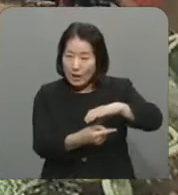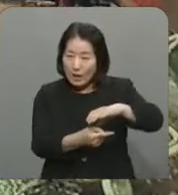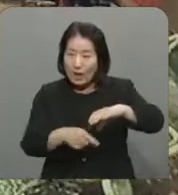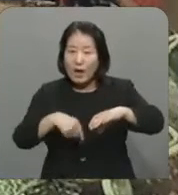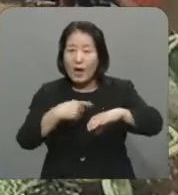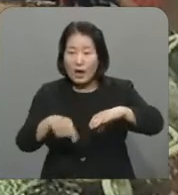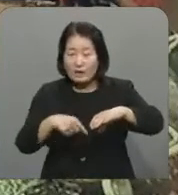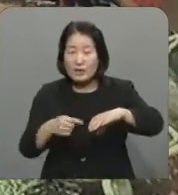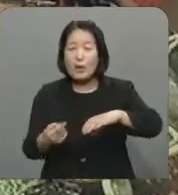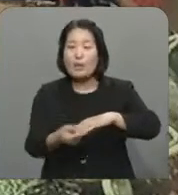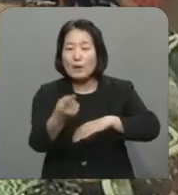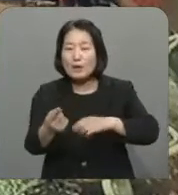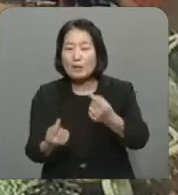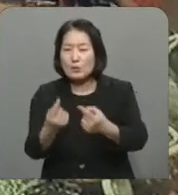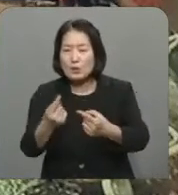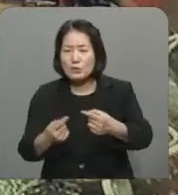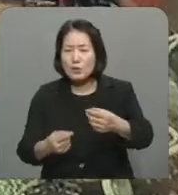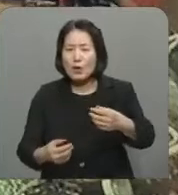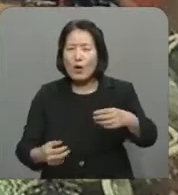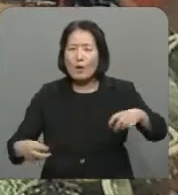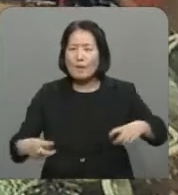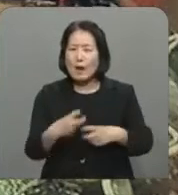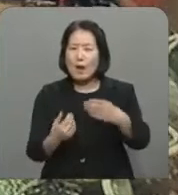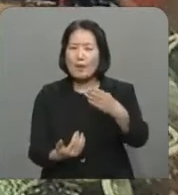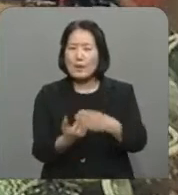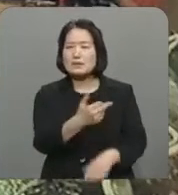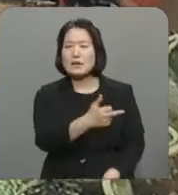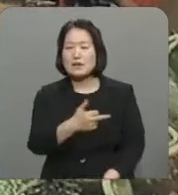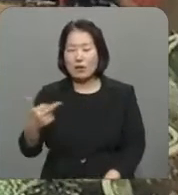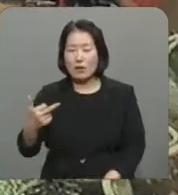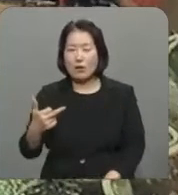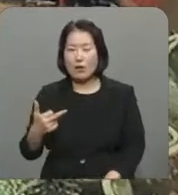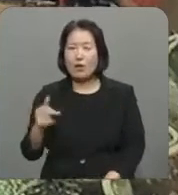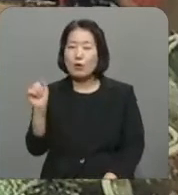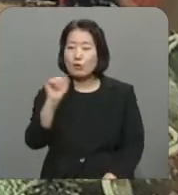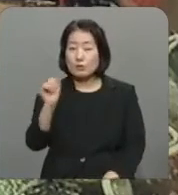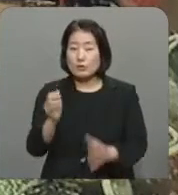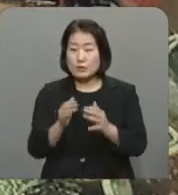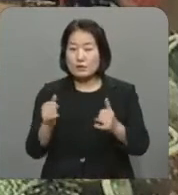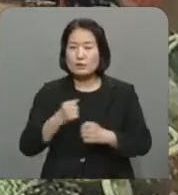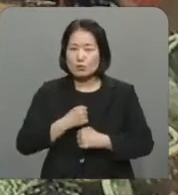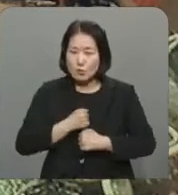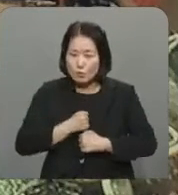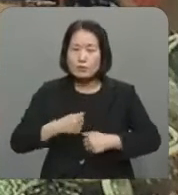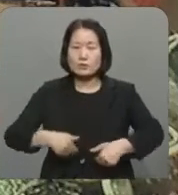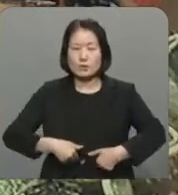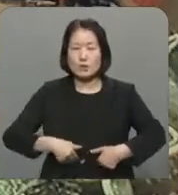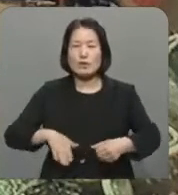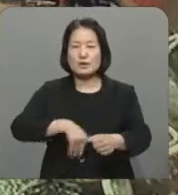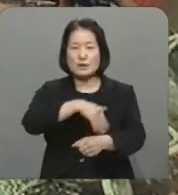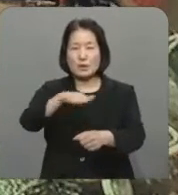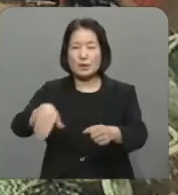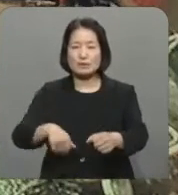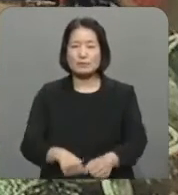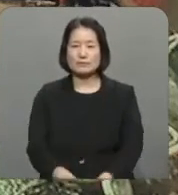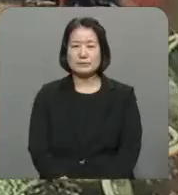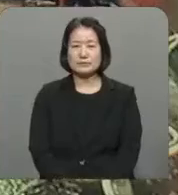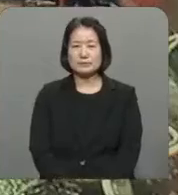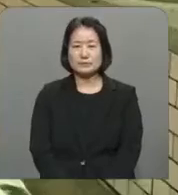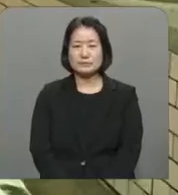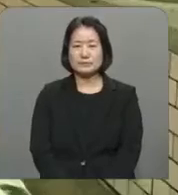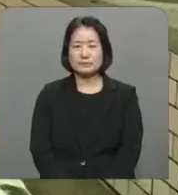대형사고로 이어질 가능성이 크기 때문에 운전자들의 주의가 더욱 필요하다고 합니다 정상 빈 기자 미라